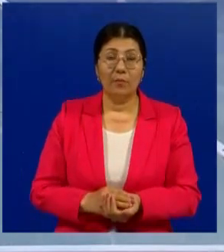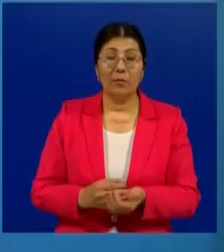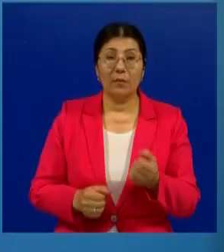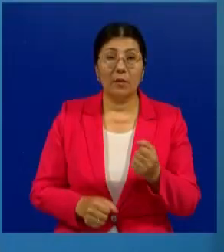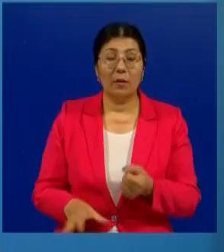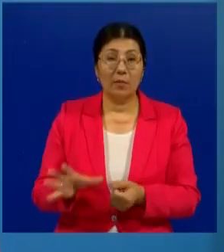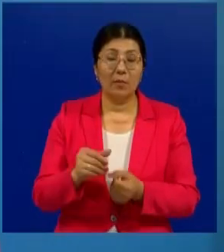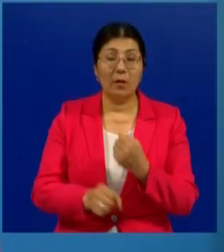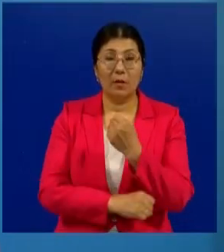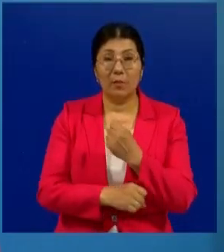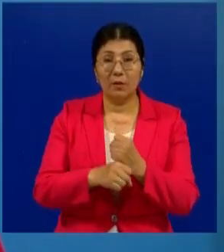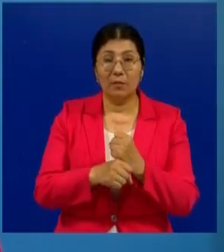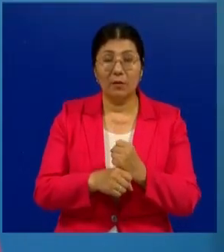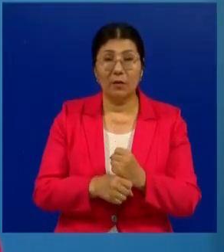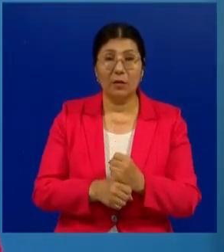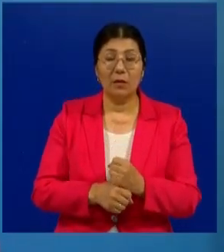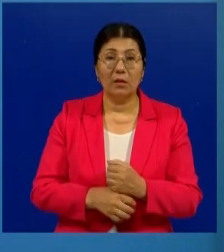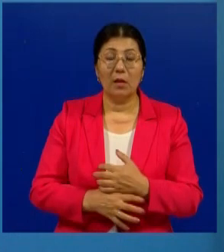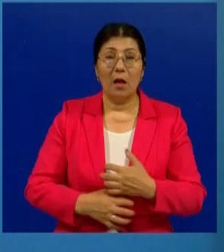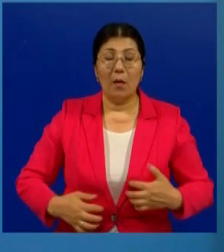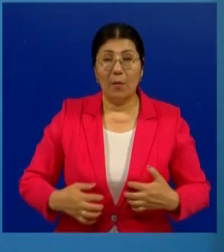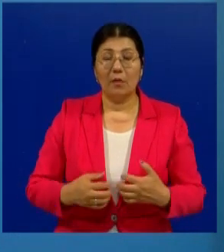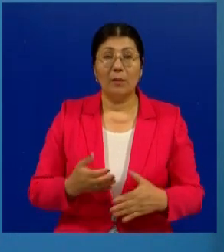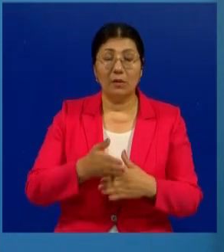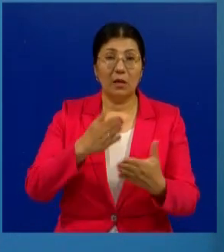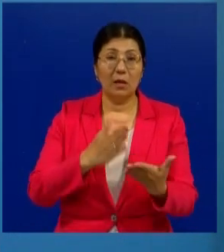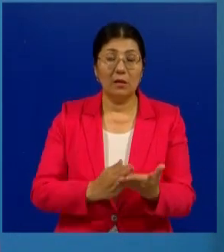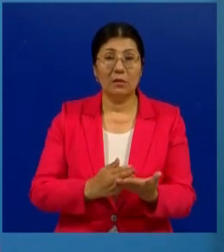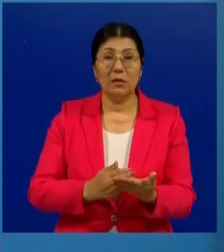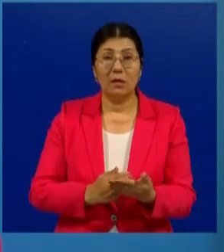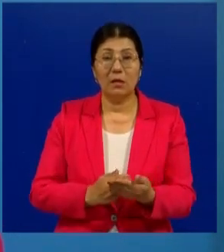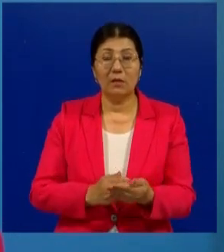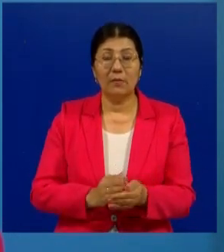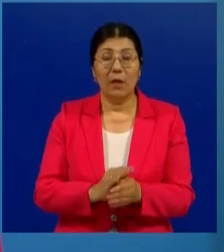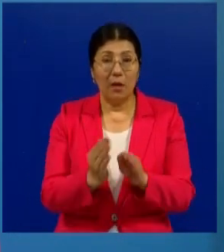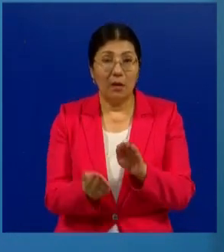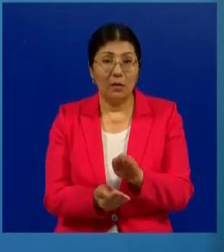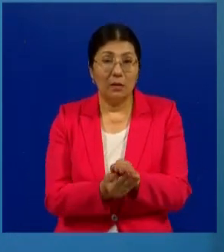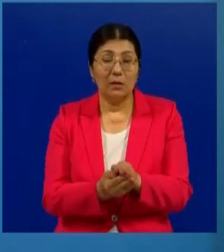сондықтан кей жағдайда ол малын не астығын жасырған кезеңдер болды. Себебі ол неге